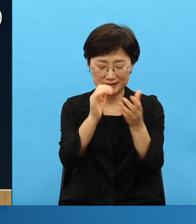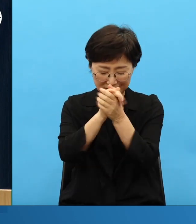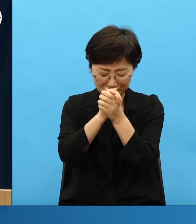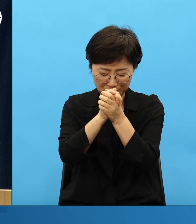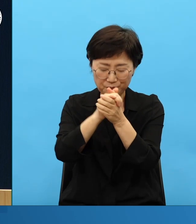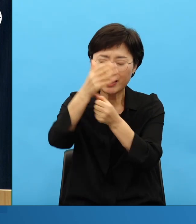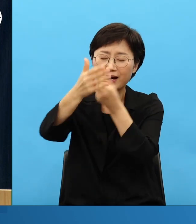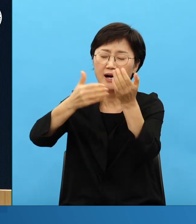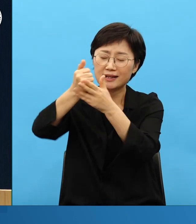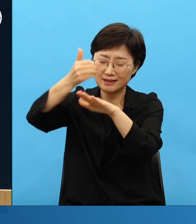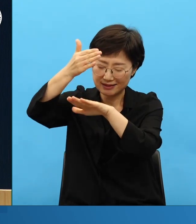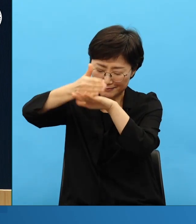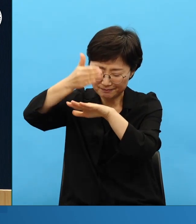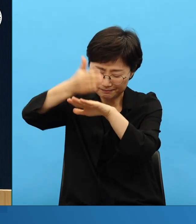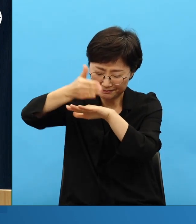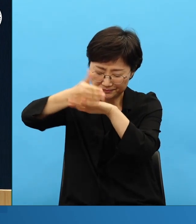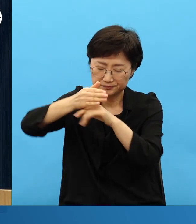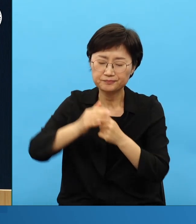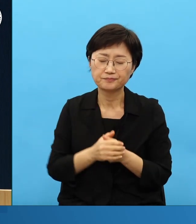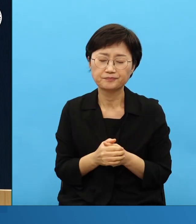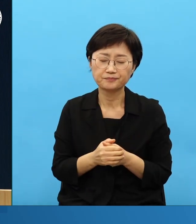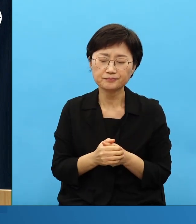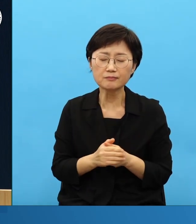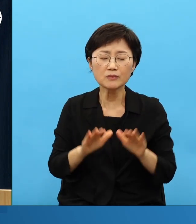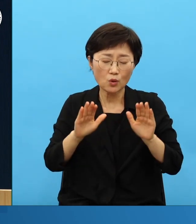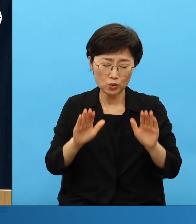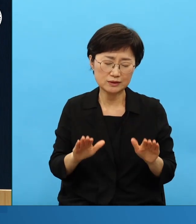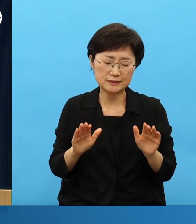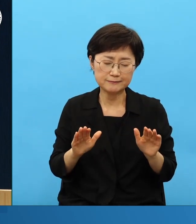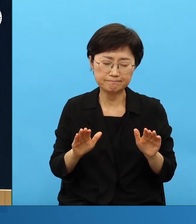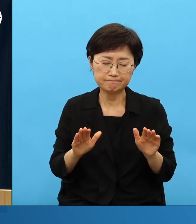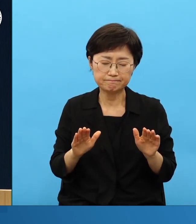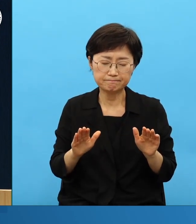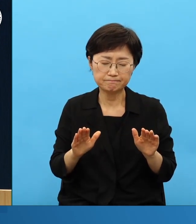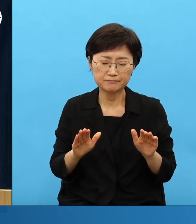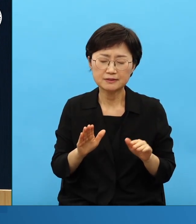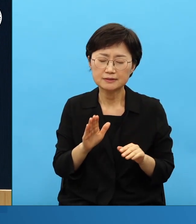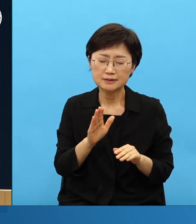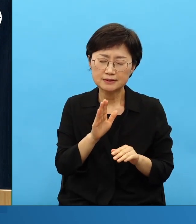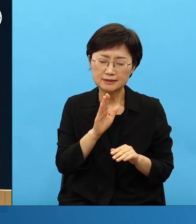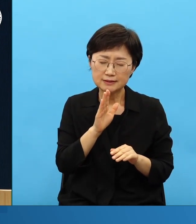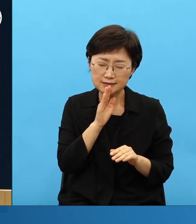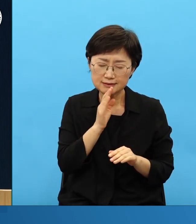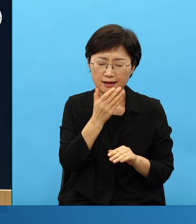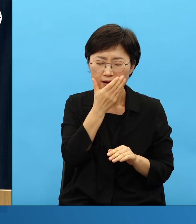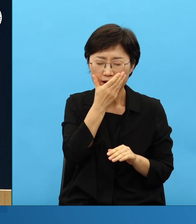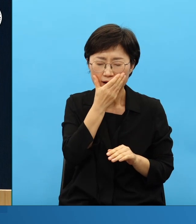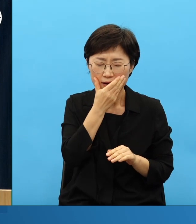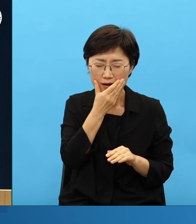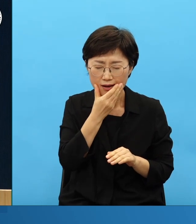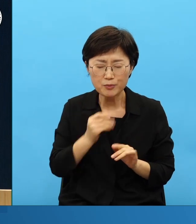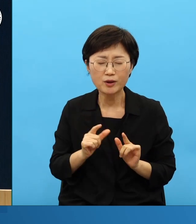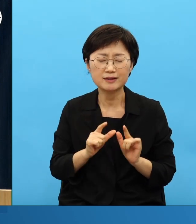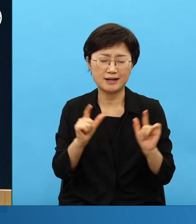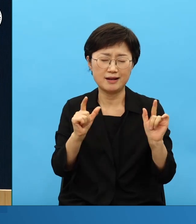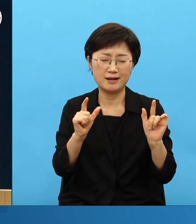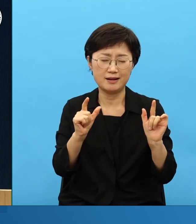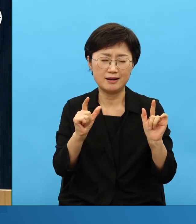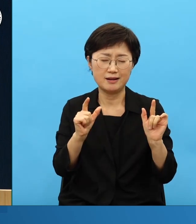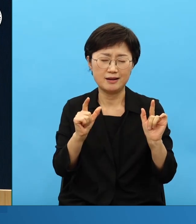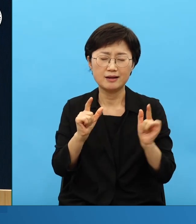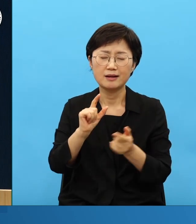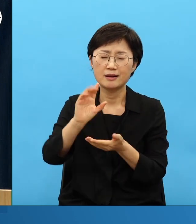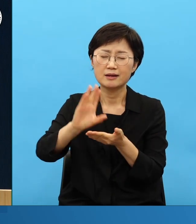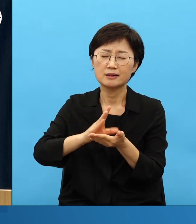하나님 감사를 드립니다. God, we thank you. 오늘 참으로 행복한 그리스도의 날